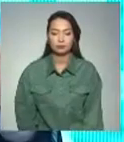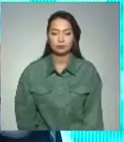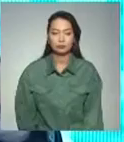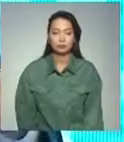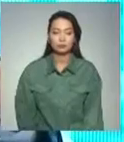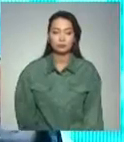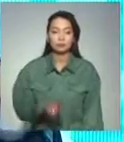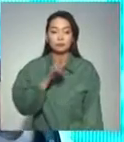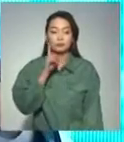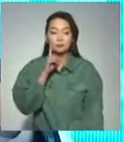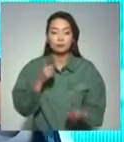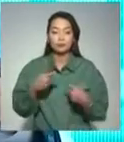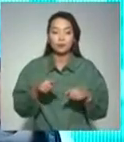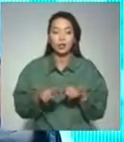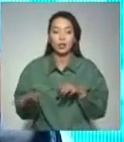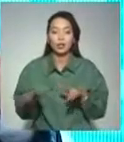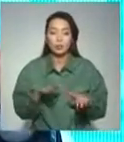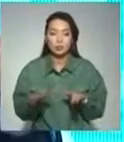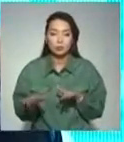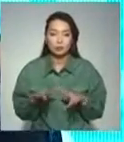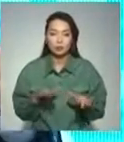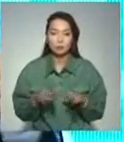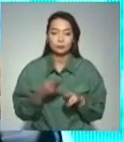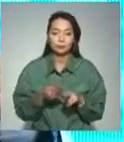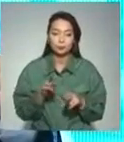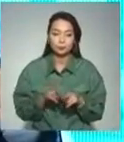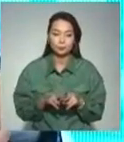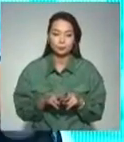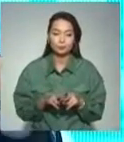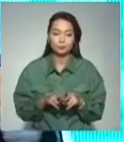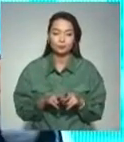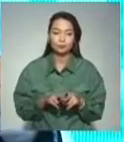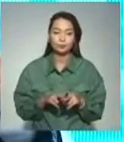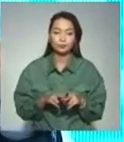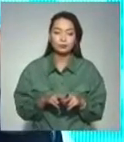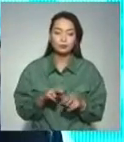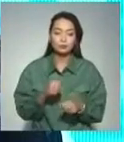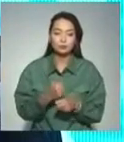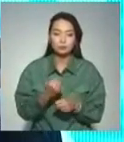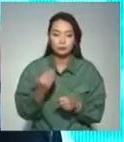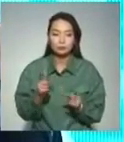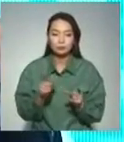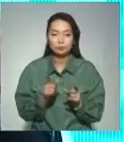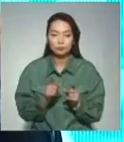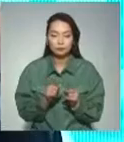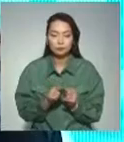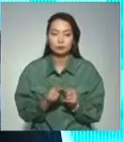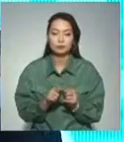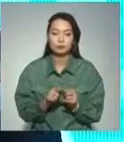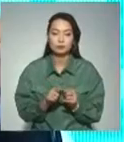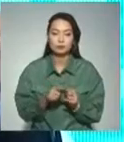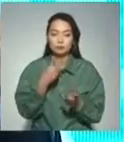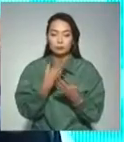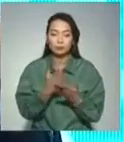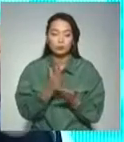молодежные сообщества движения с которым мы сегодня разговариваем получаем фидбэк безусловно констатирую